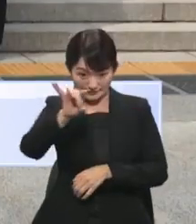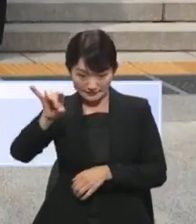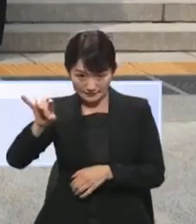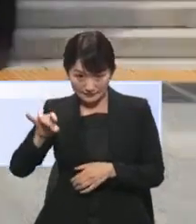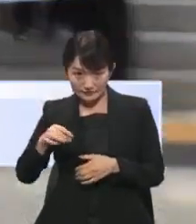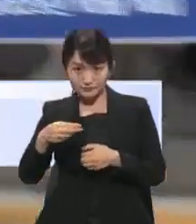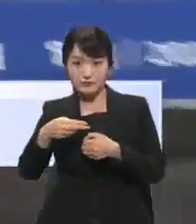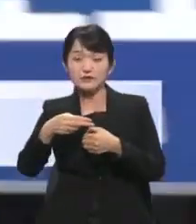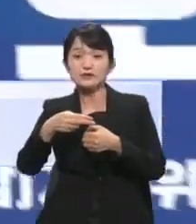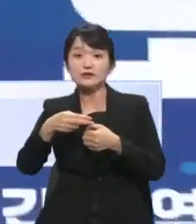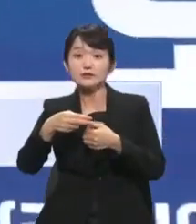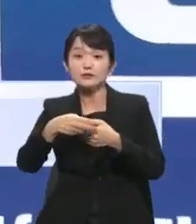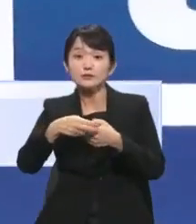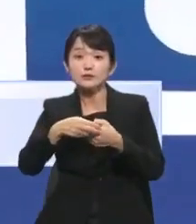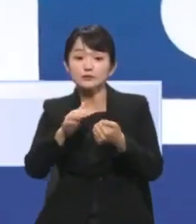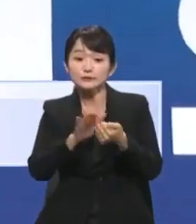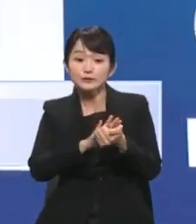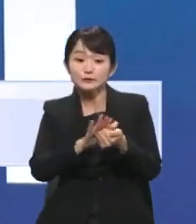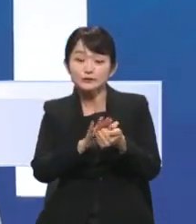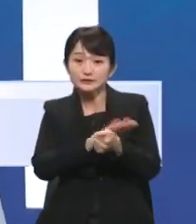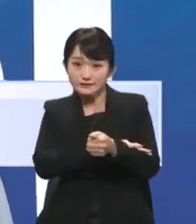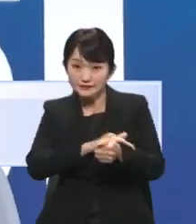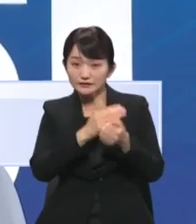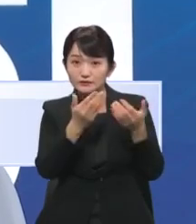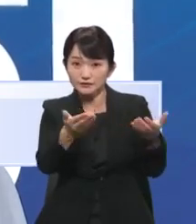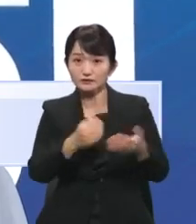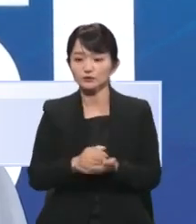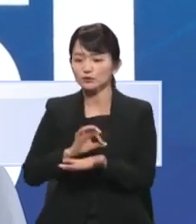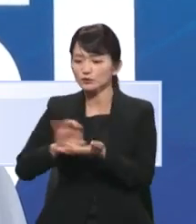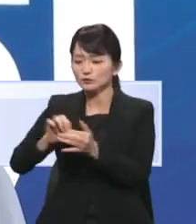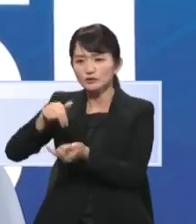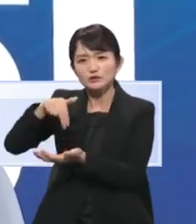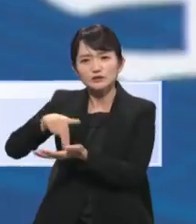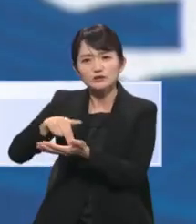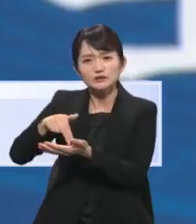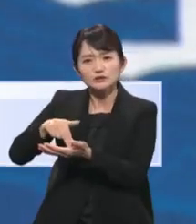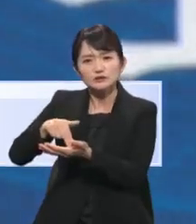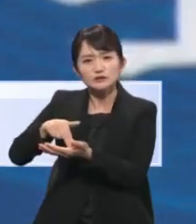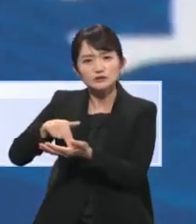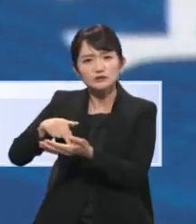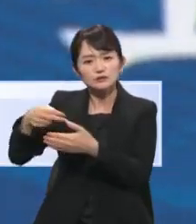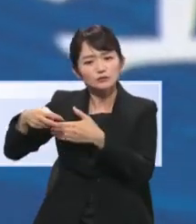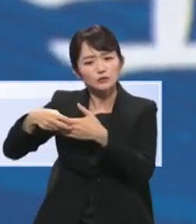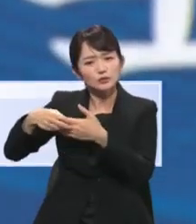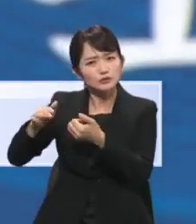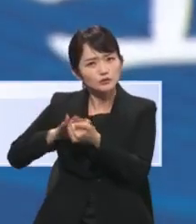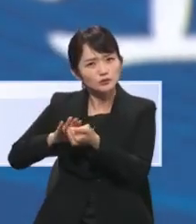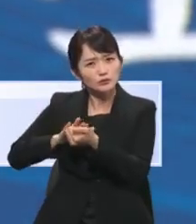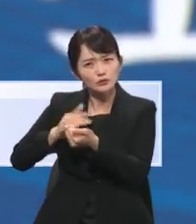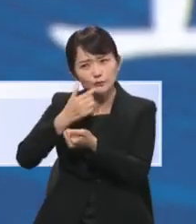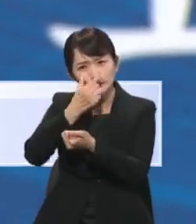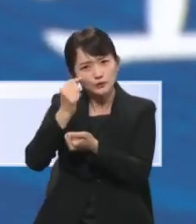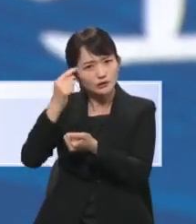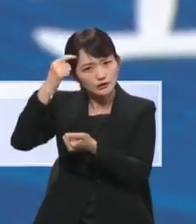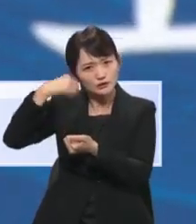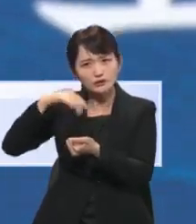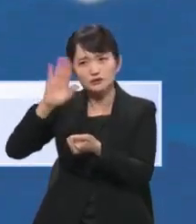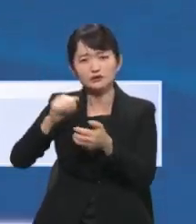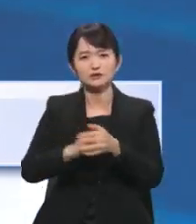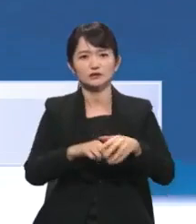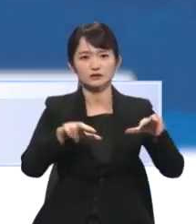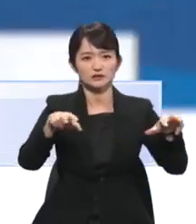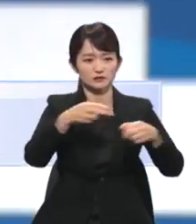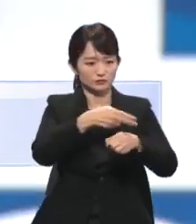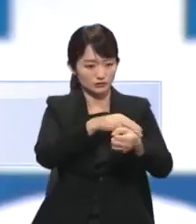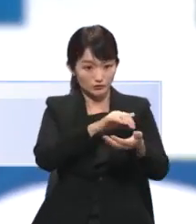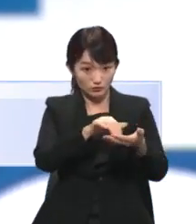제공하고 있기 때문에 오히려 소비자가 느끼는 의료 서비스는 부족하지 않습니다 근데 그것을 의사 정원을 늘리는 방식으로 지금 부족한 것을